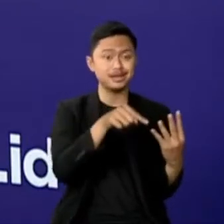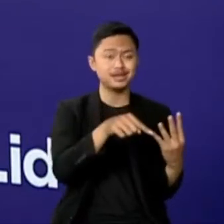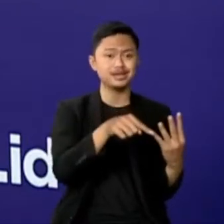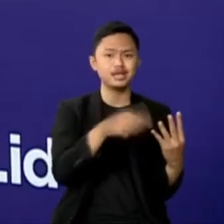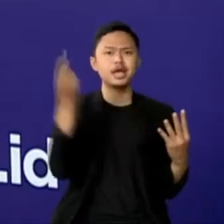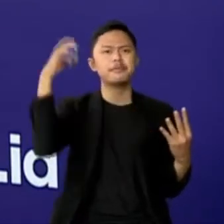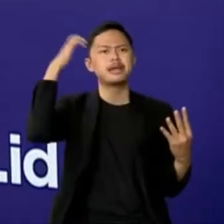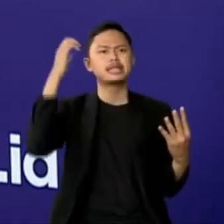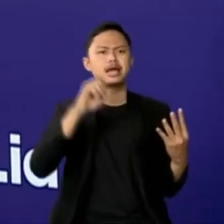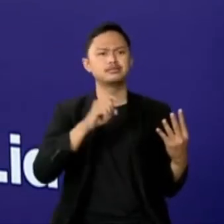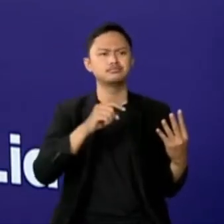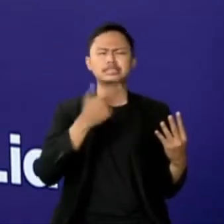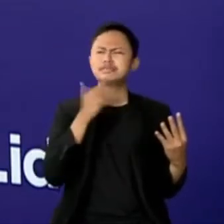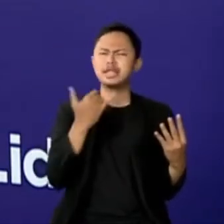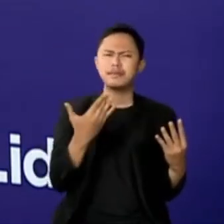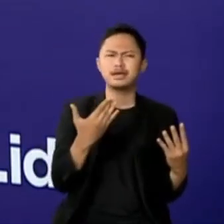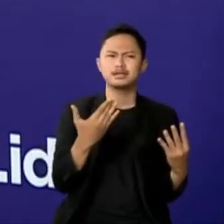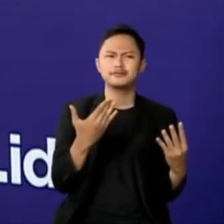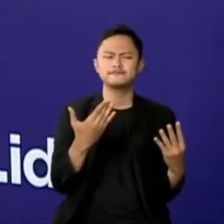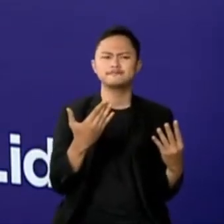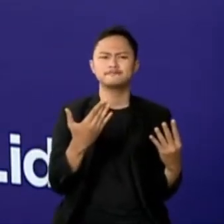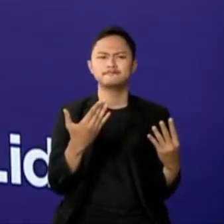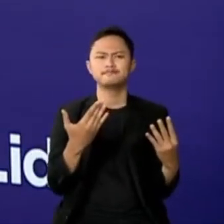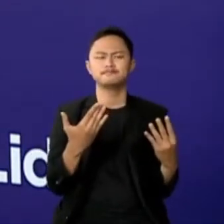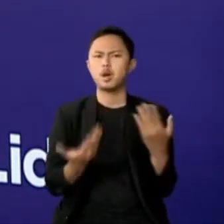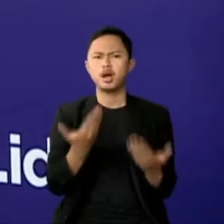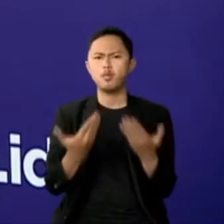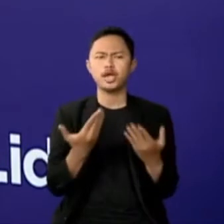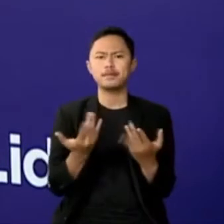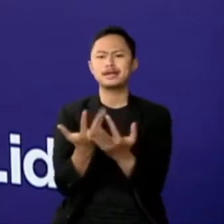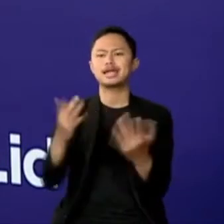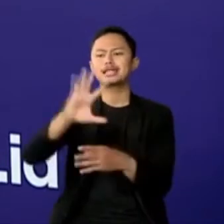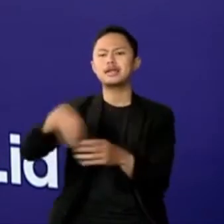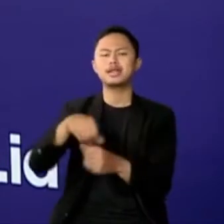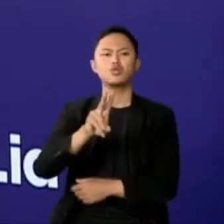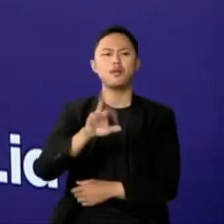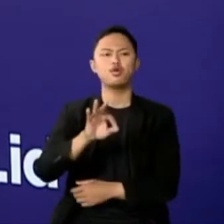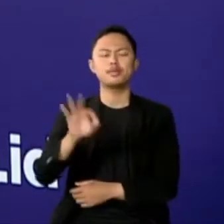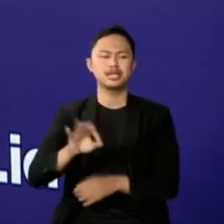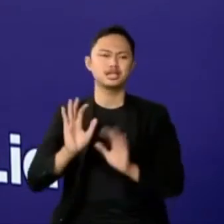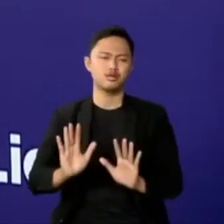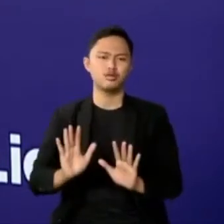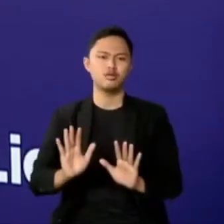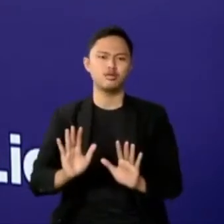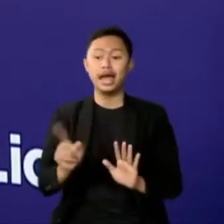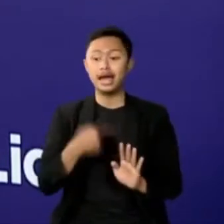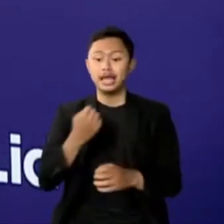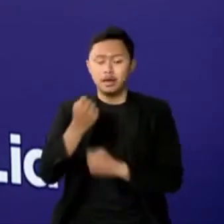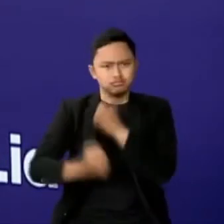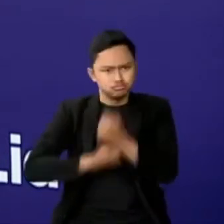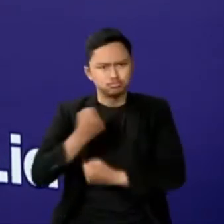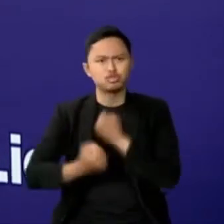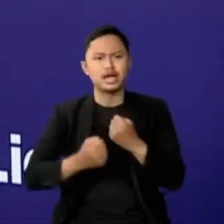apel lakukan pemerintah itu ternyata cuma memberikan kontribusi paling besar itu 20% terhadap upaya kita